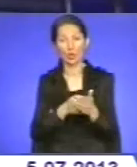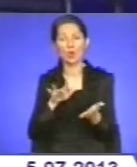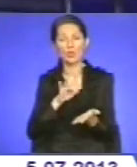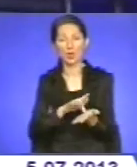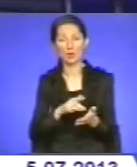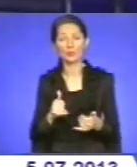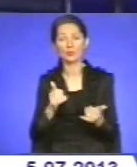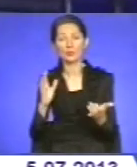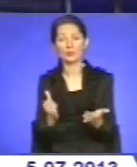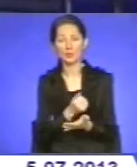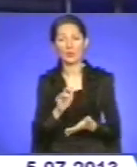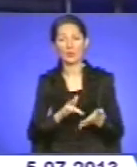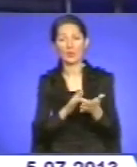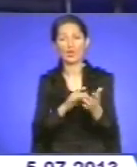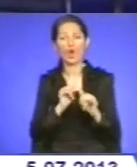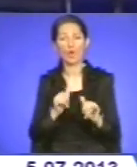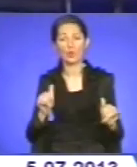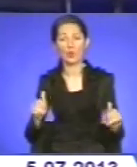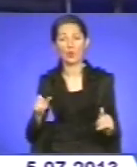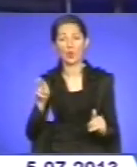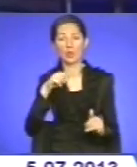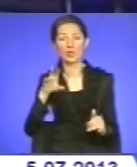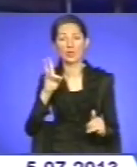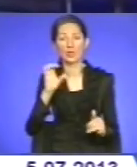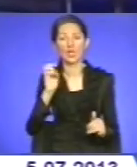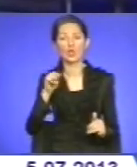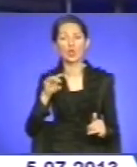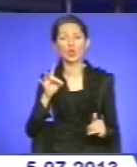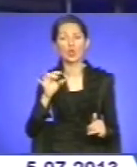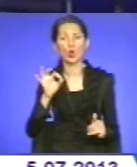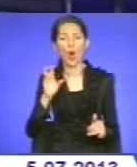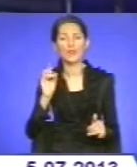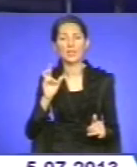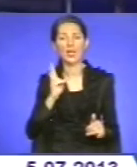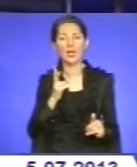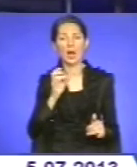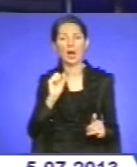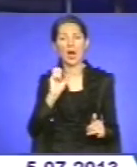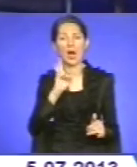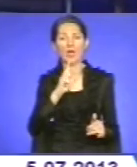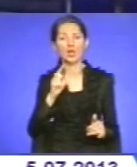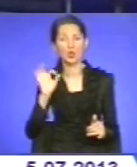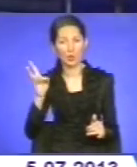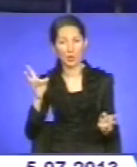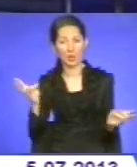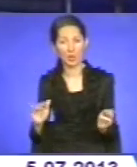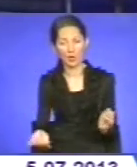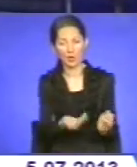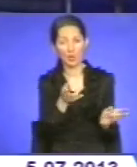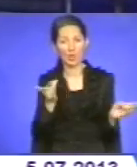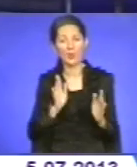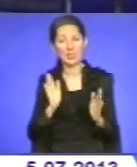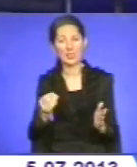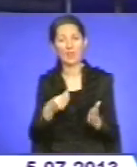Для успішного туристичного розвитку Дністровського каньйону потрібно не лише достатнє фінансування з державного бюджету, а й